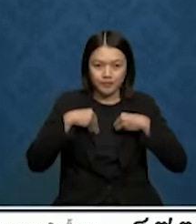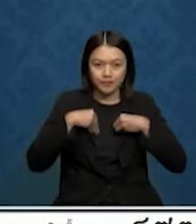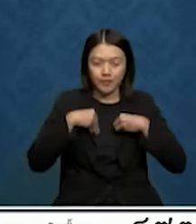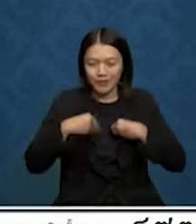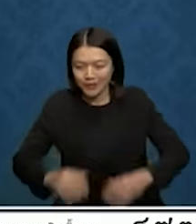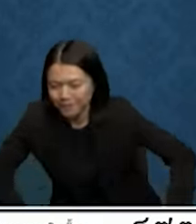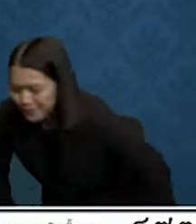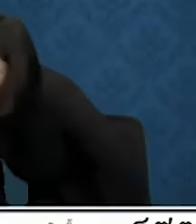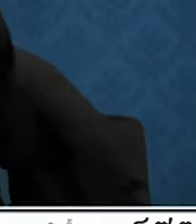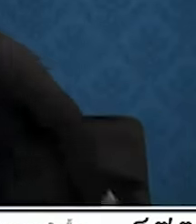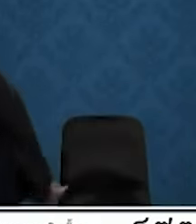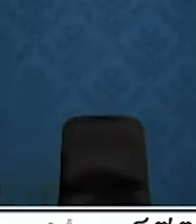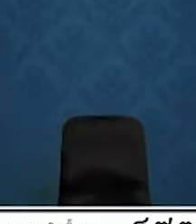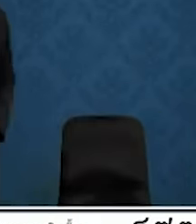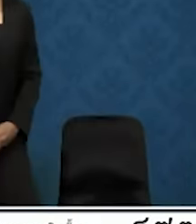อบครับ